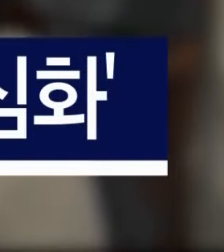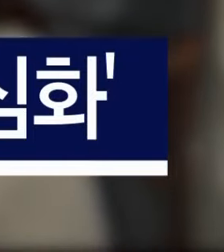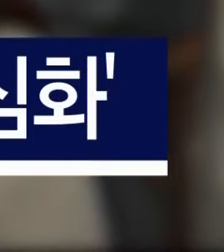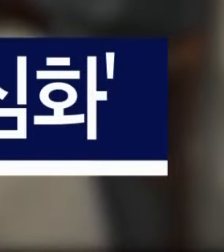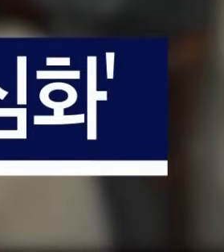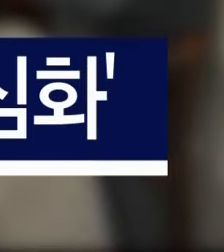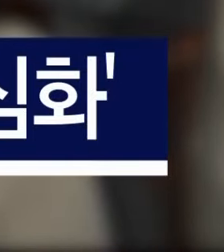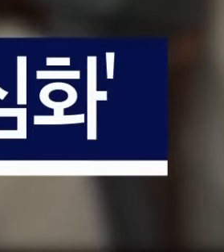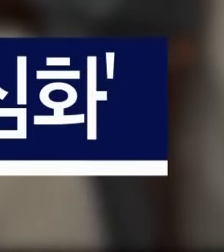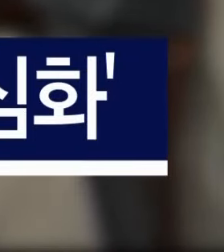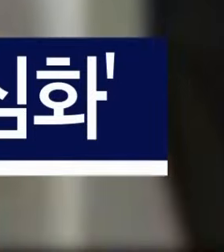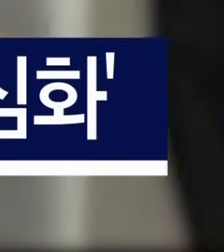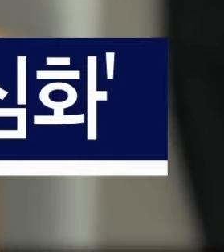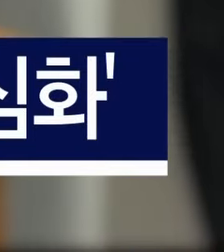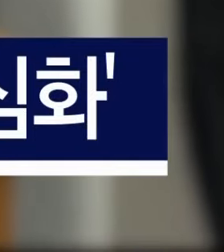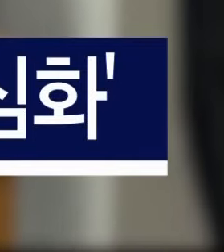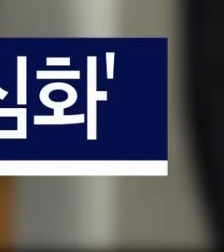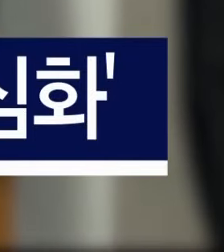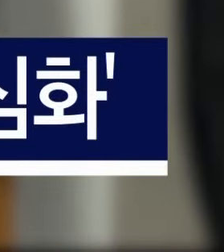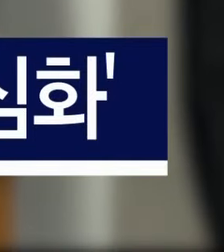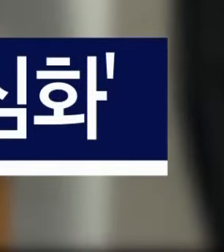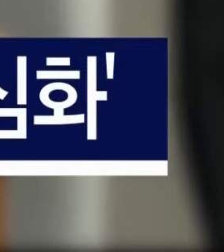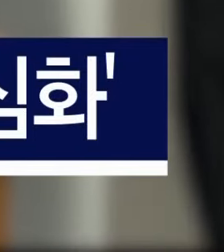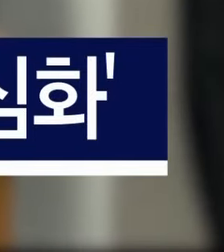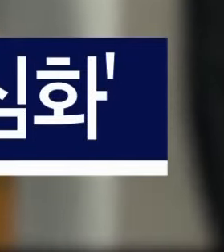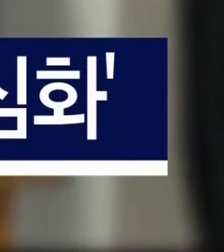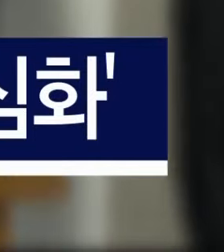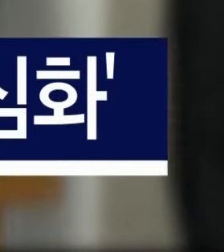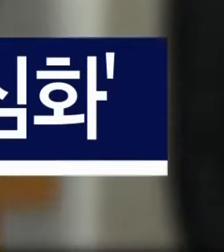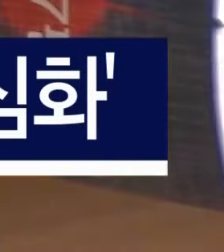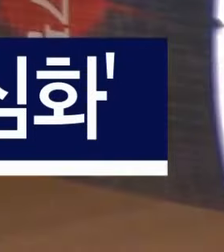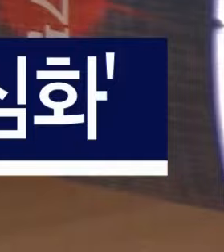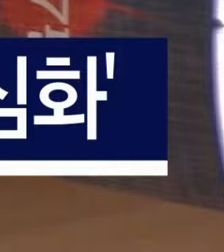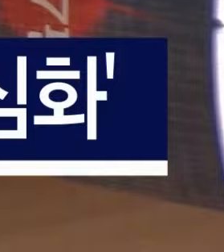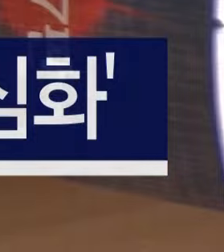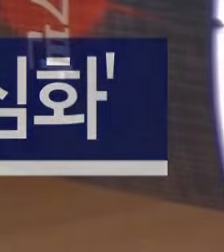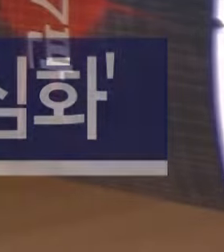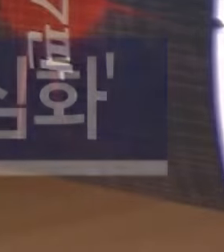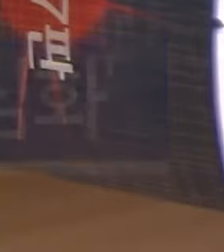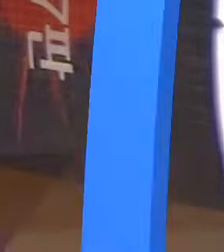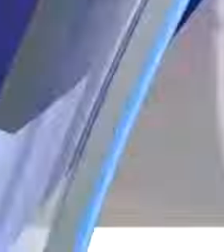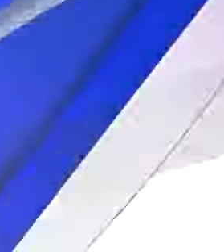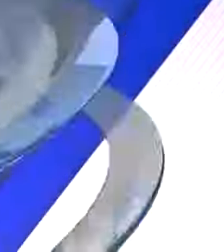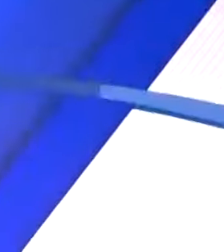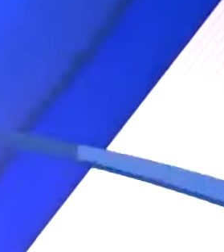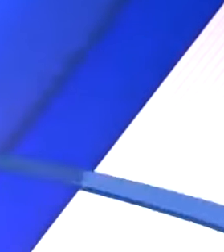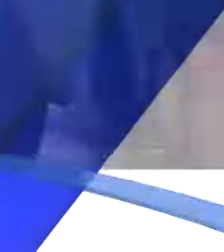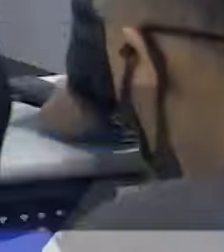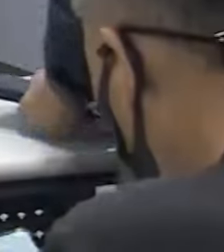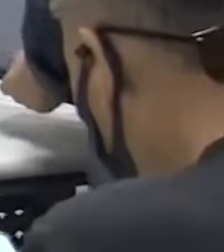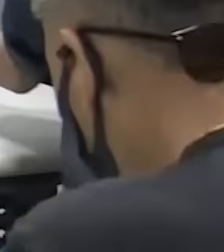졸업 예정자들은 국가고시를 거부할 것으로 알려져 의료 공백은 심화될 전망입니다.